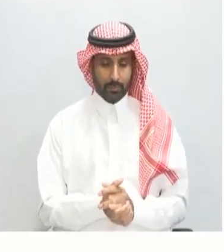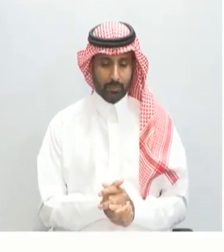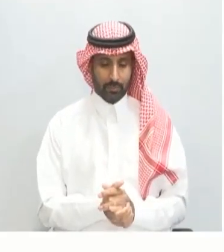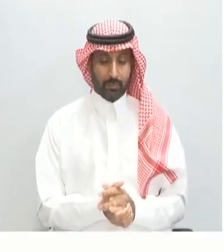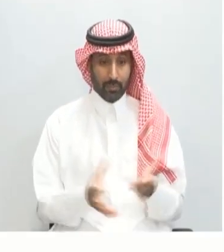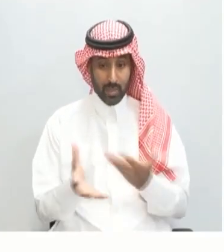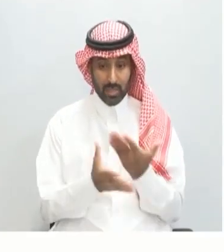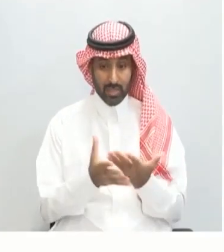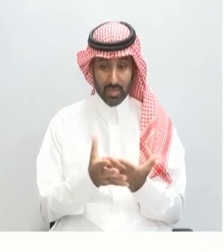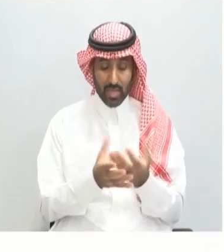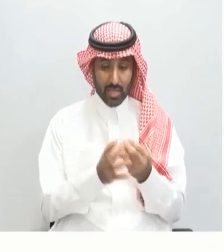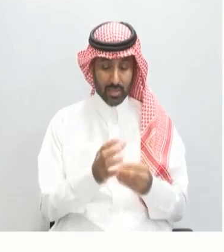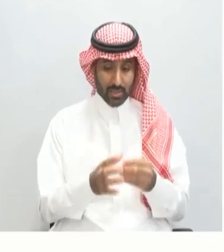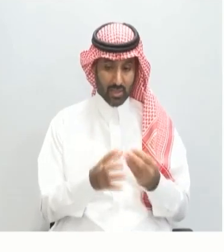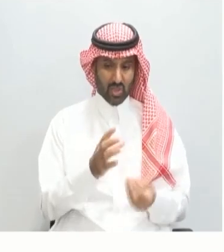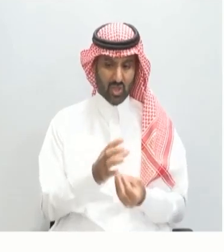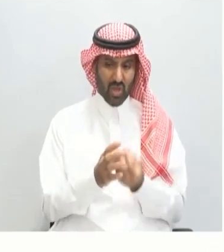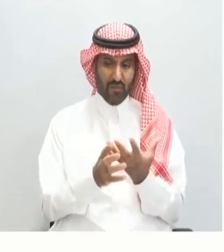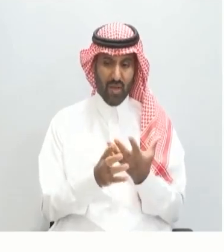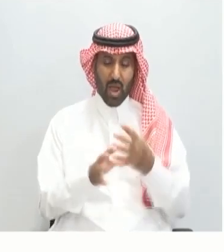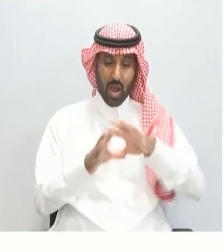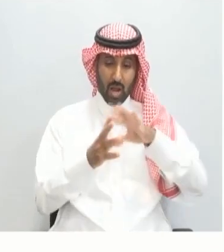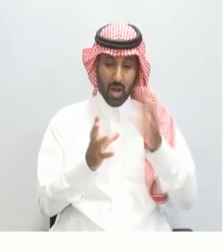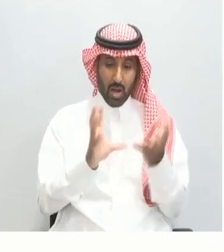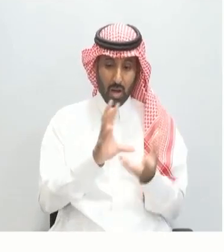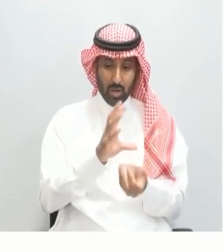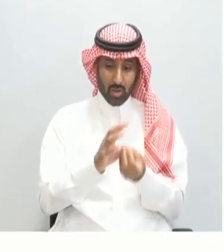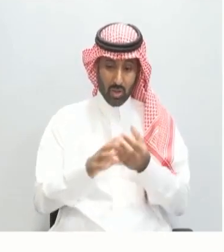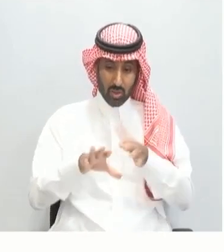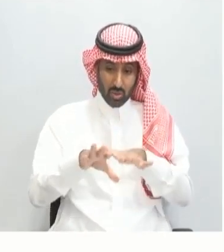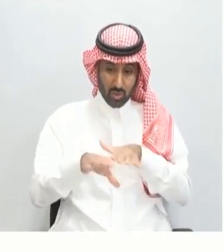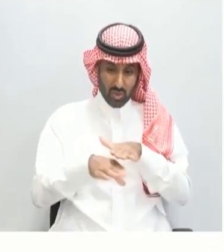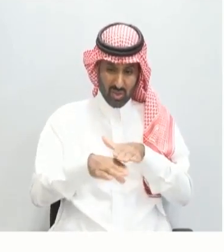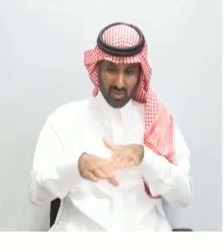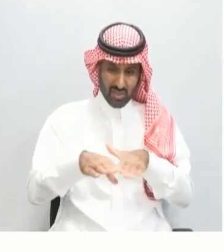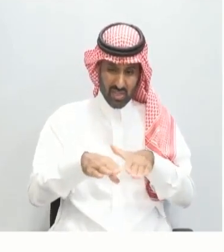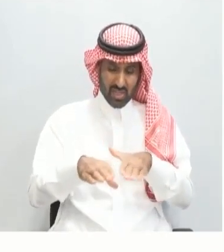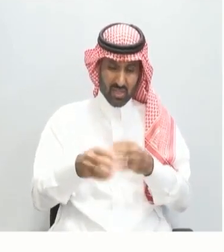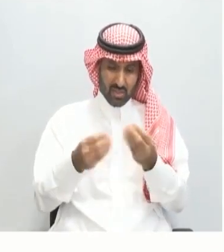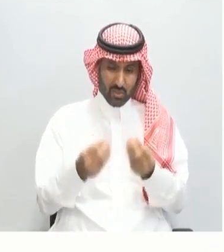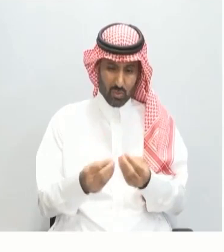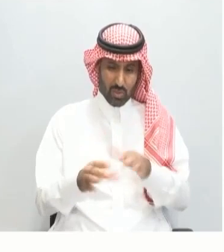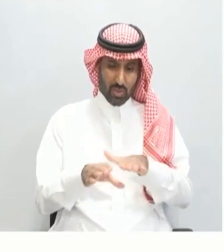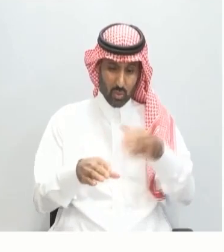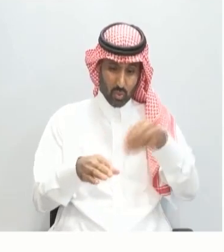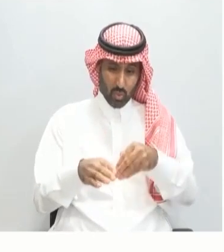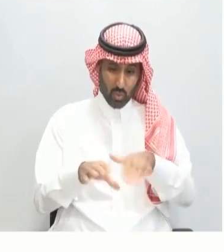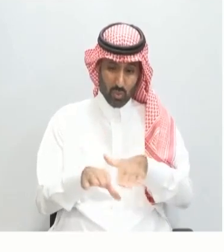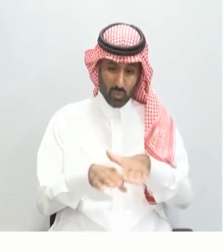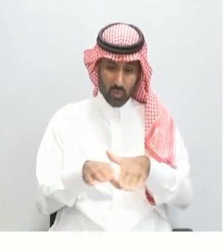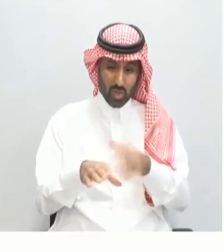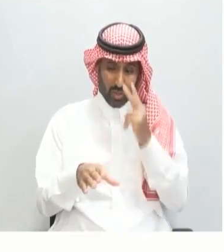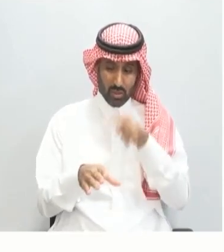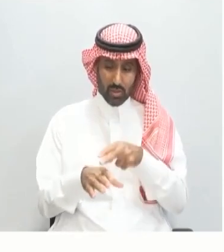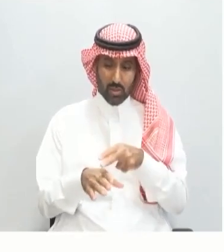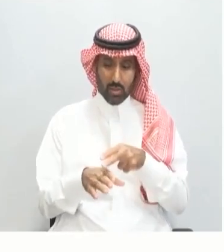هي نتيجه عن حركه الصفائح التكتونيه وهي عمليات بطيئه تحدث او نشاهد